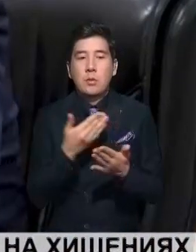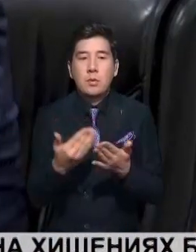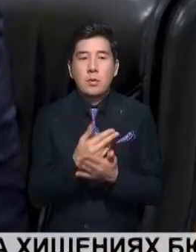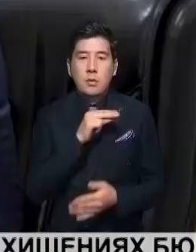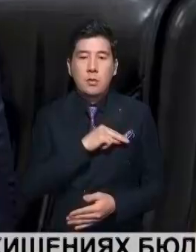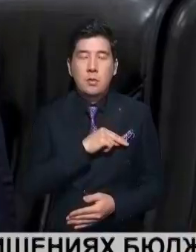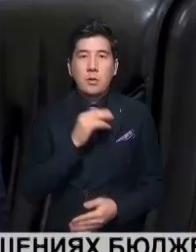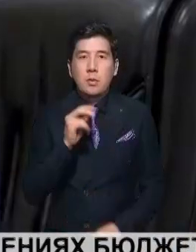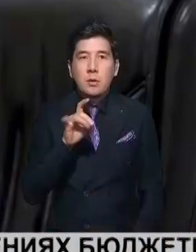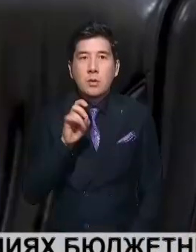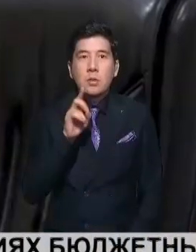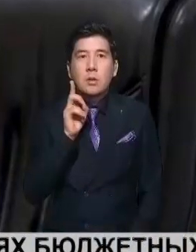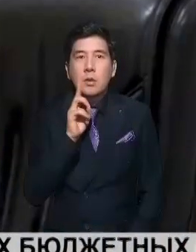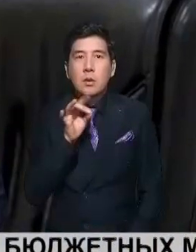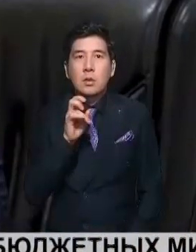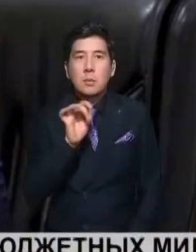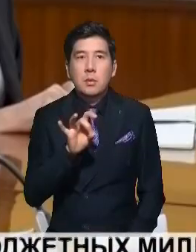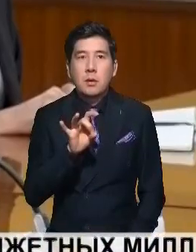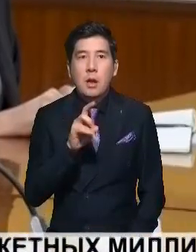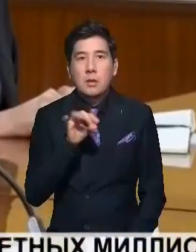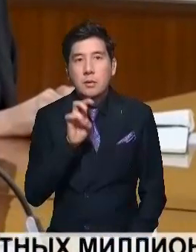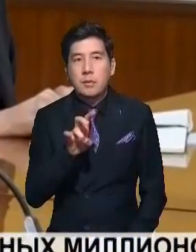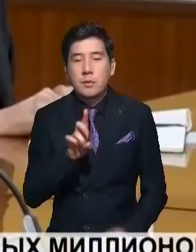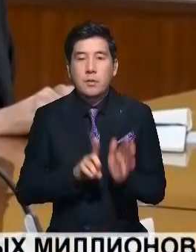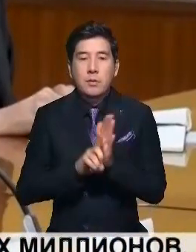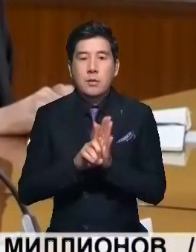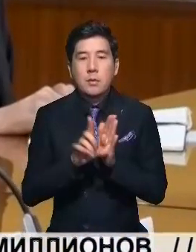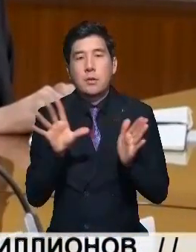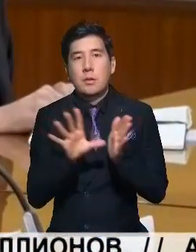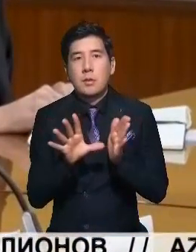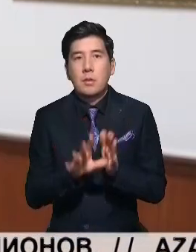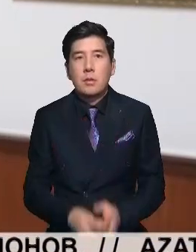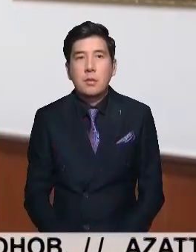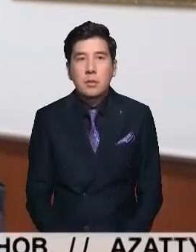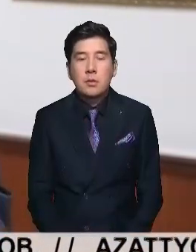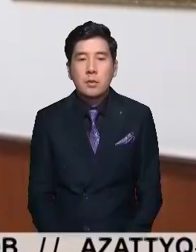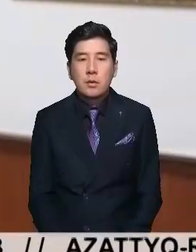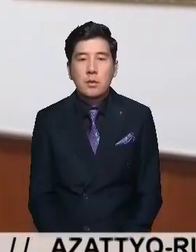работает над производством зеленых локомотивов на альтернативных источниках энергии.